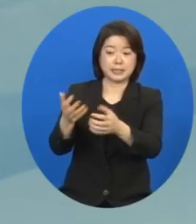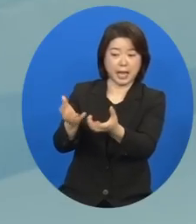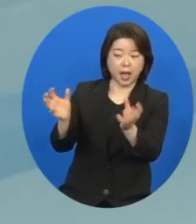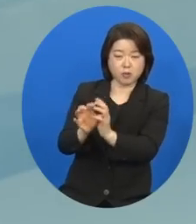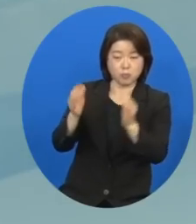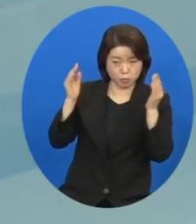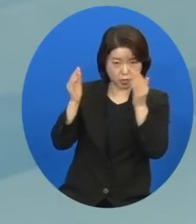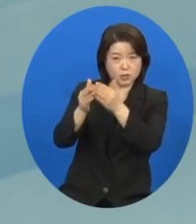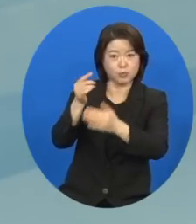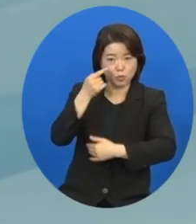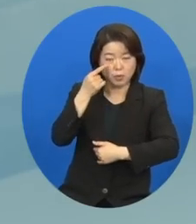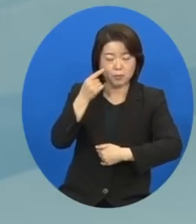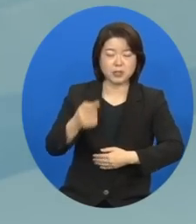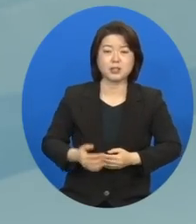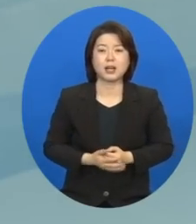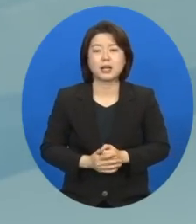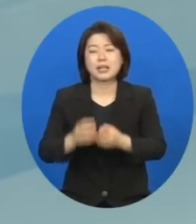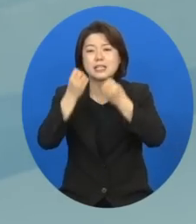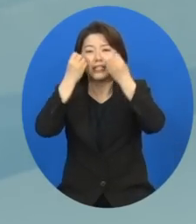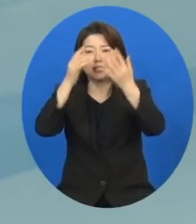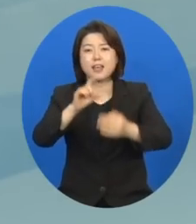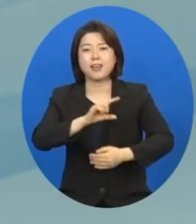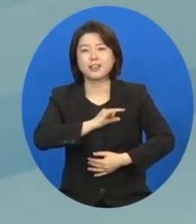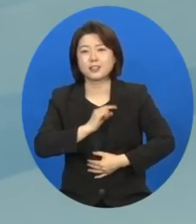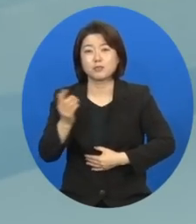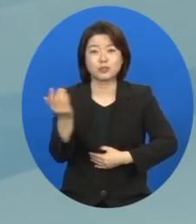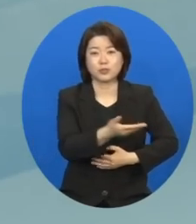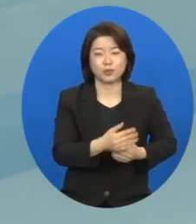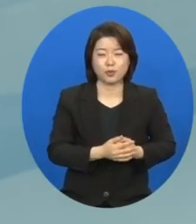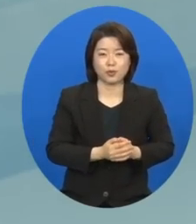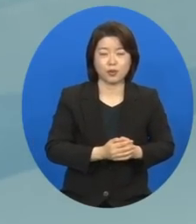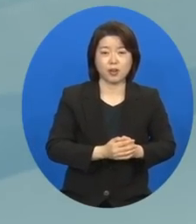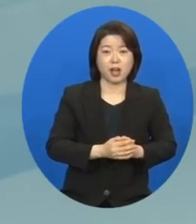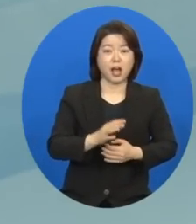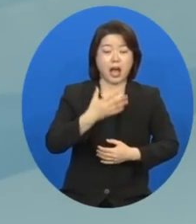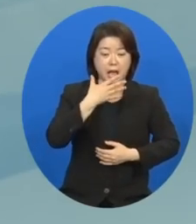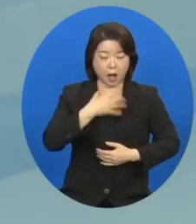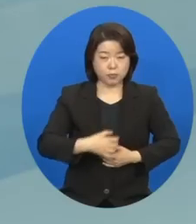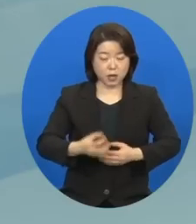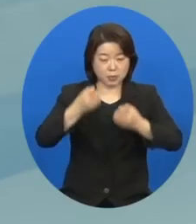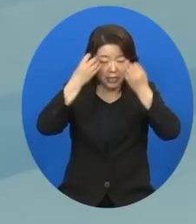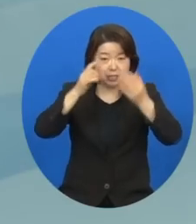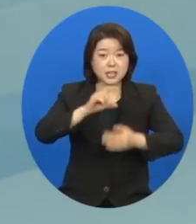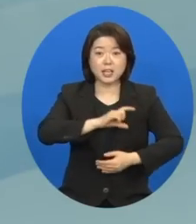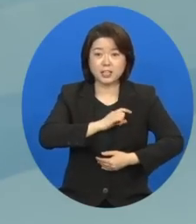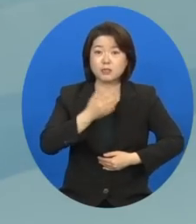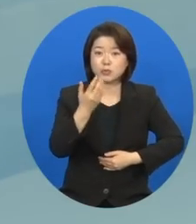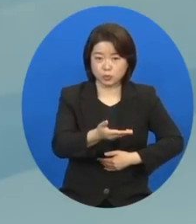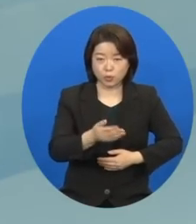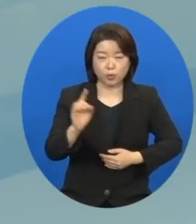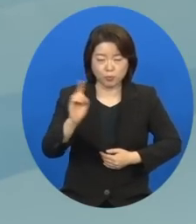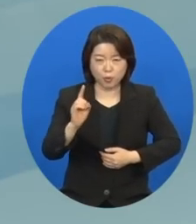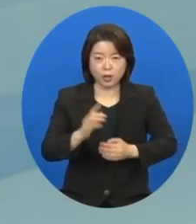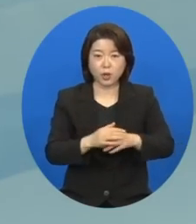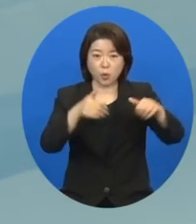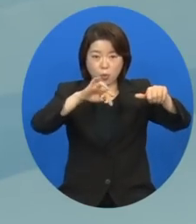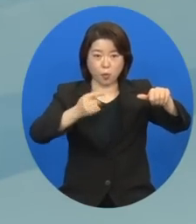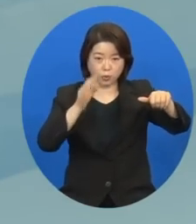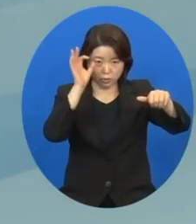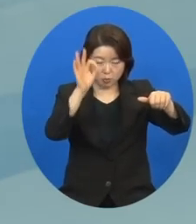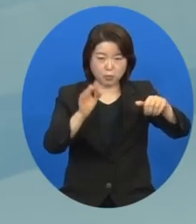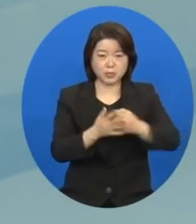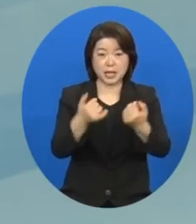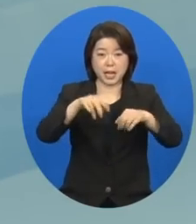맞출 겁니다. 뭐냐면 새 이름을 주시는 거예요. 아브라함에게 새로운 이름을 주십니다. 그것이 5절입니다. 우리 함께